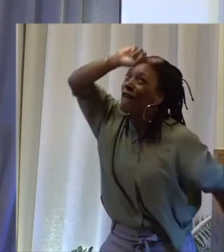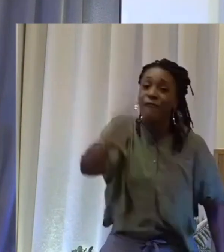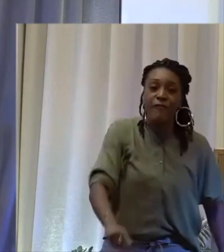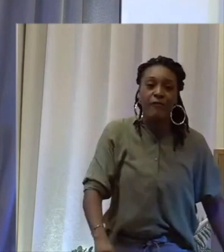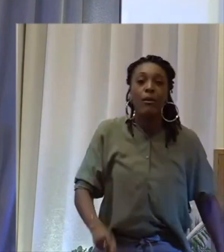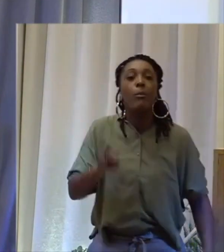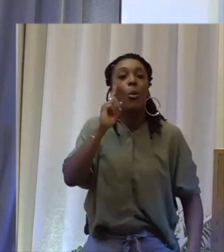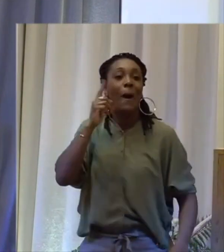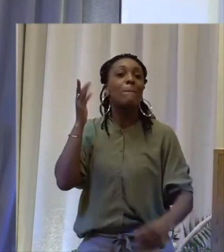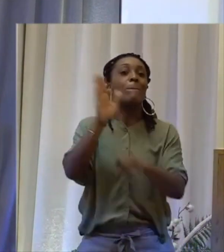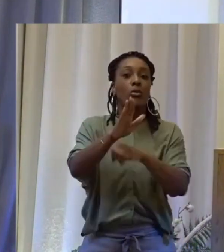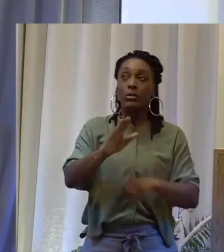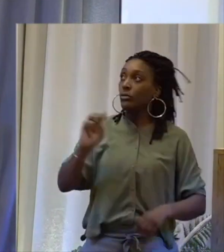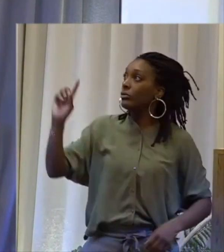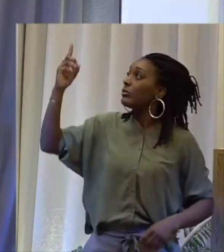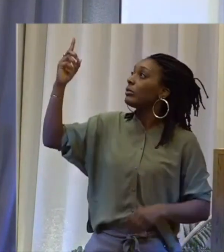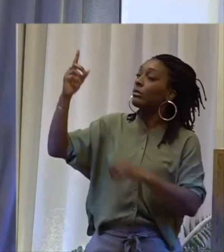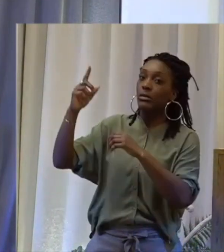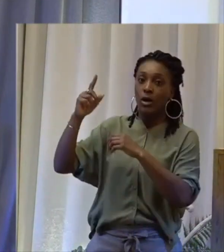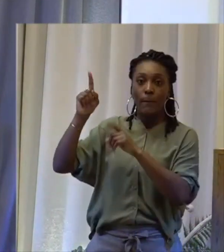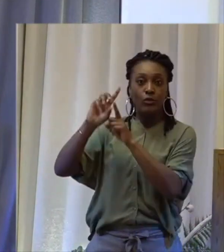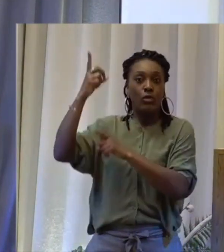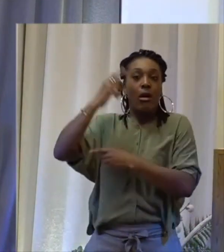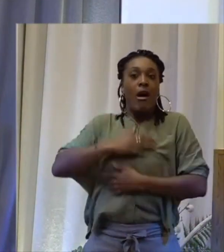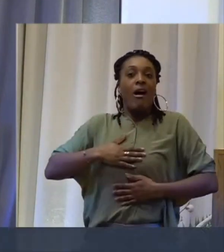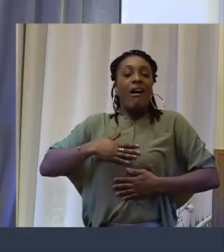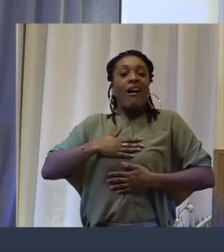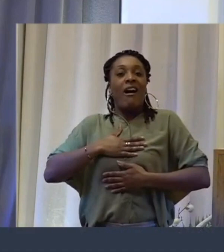acte divin, qu'aujourd'hui Dieu était satisfait